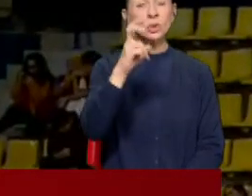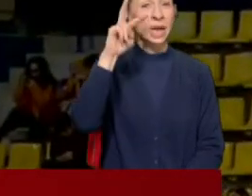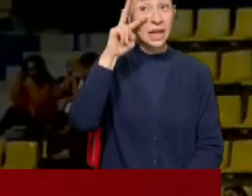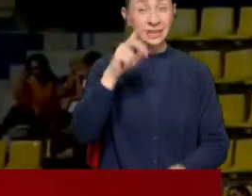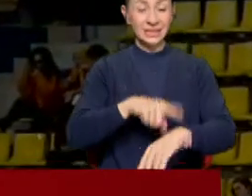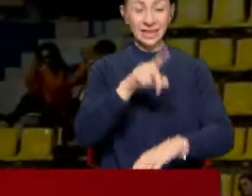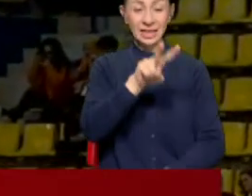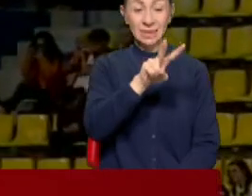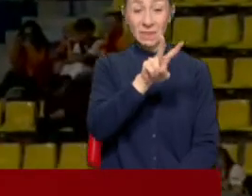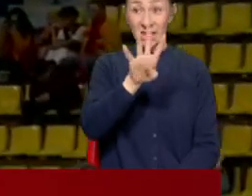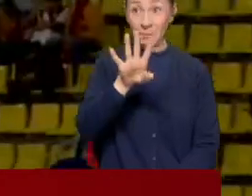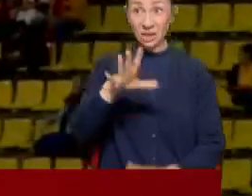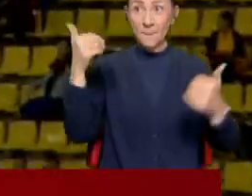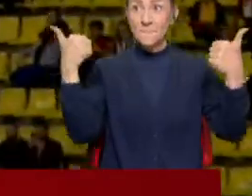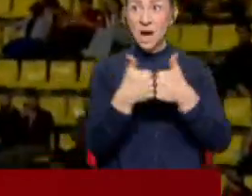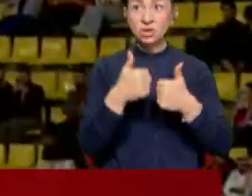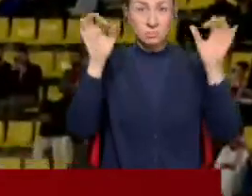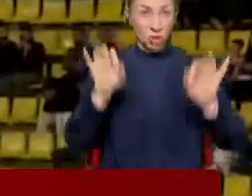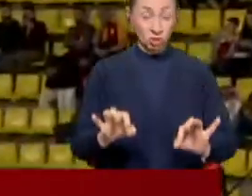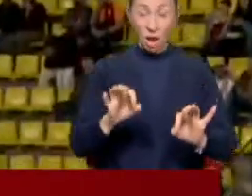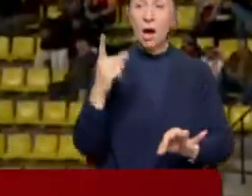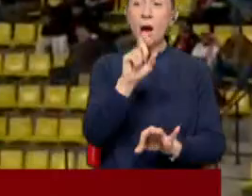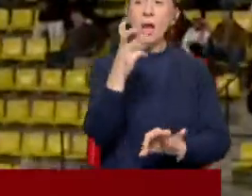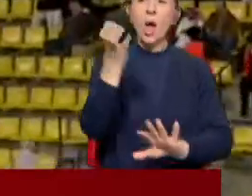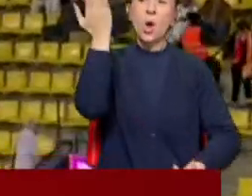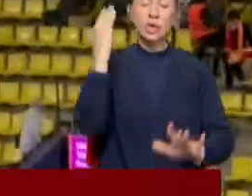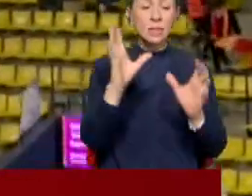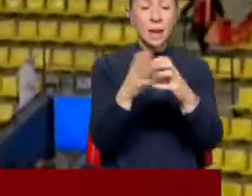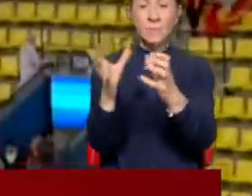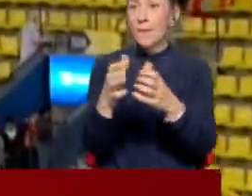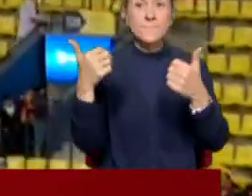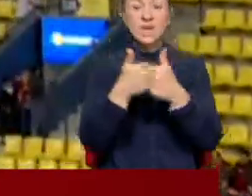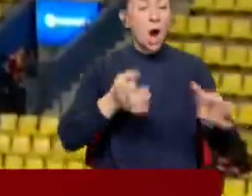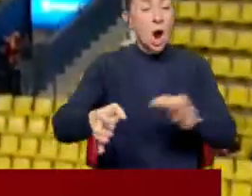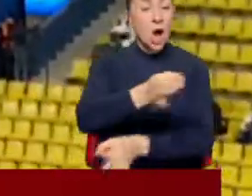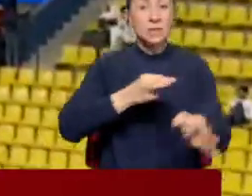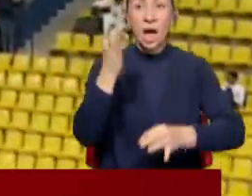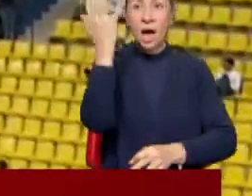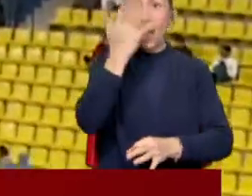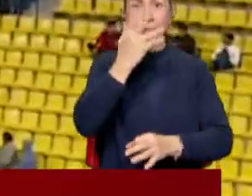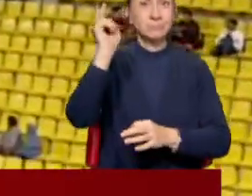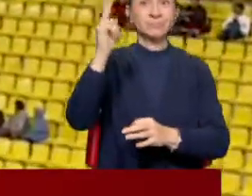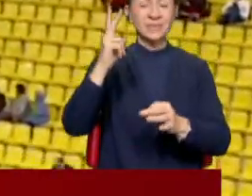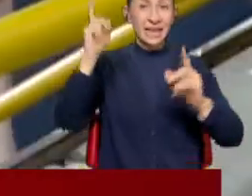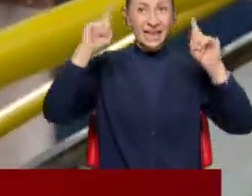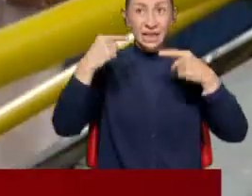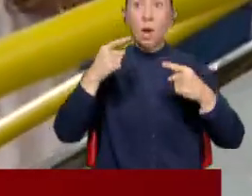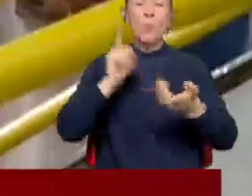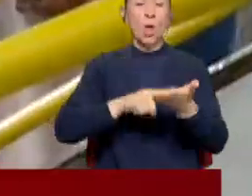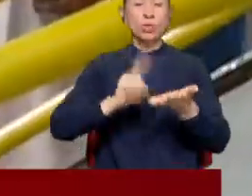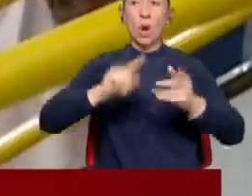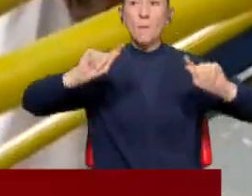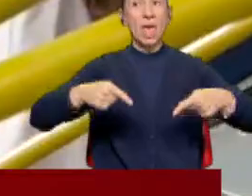Aralık saat 20.45'te oynanacaktı karşılaşma. Aylar öncesinden takımlar ve maçı organize eden Suudi yetkililer arasında